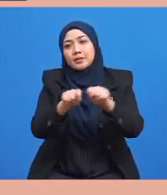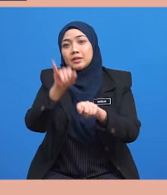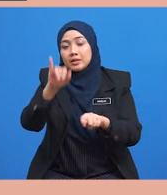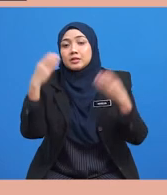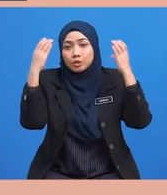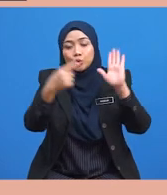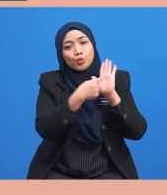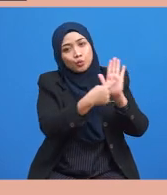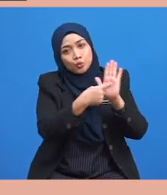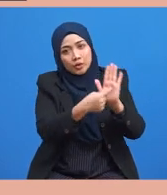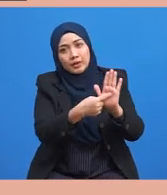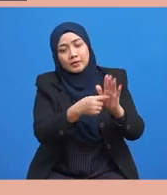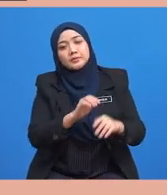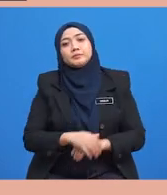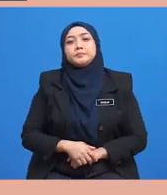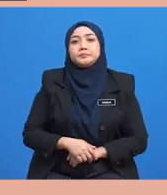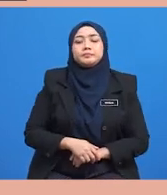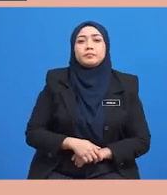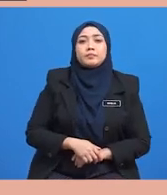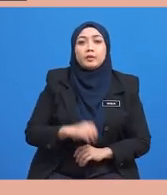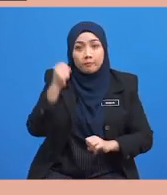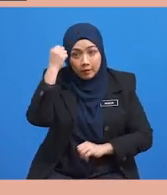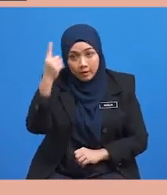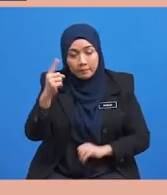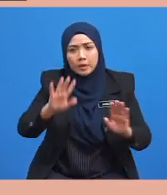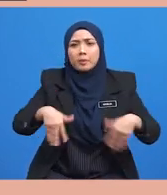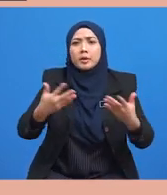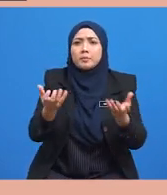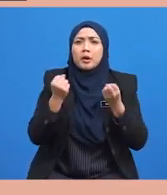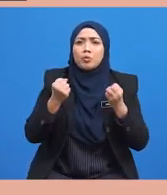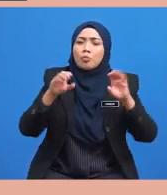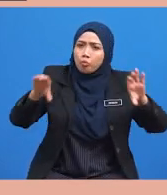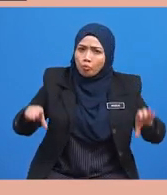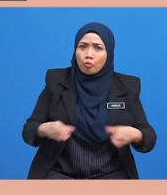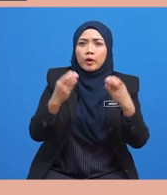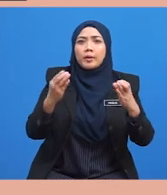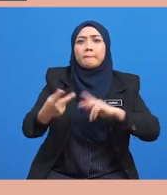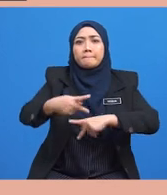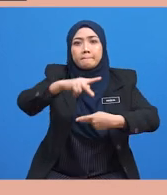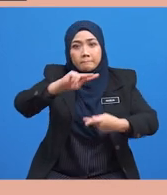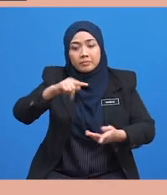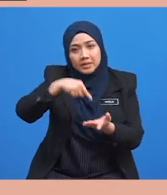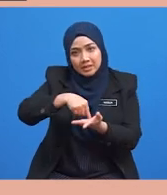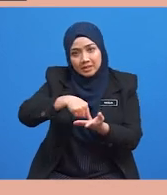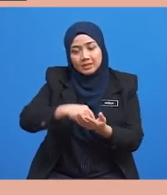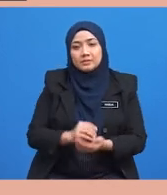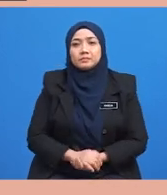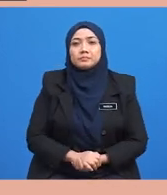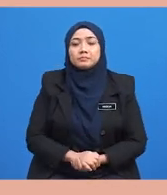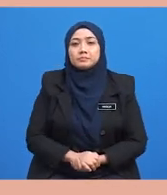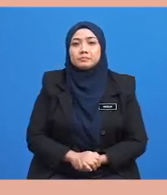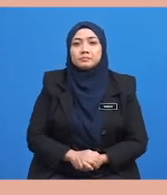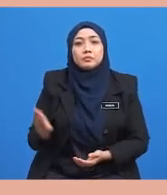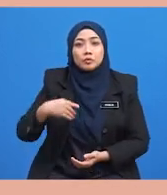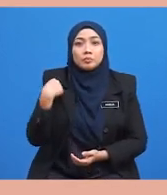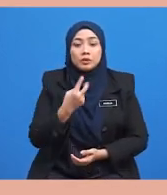Adakah murid-murid faham bagaimana cara membina plot kotak ini? Bagus! Murid-murid sekalian, mari